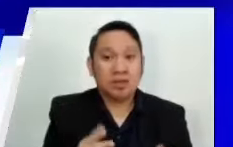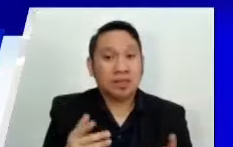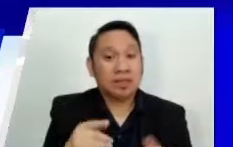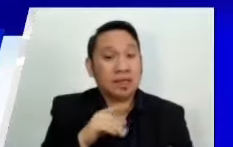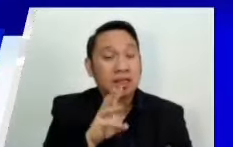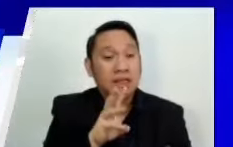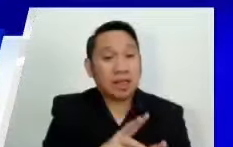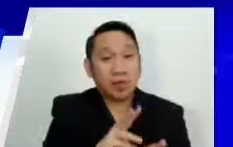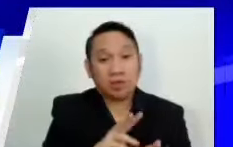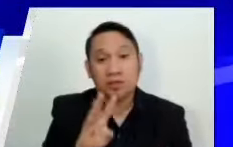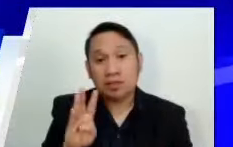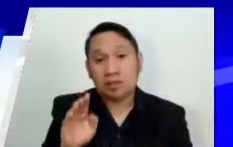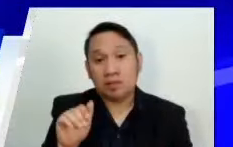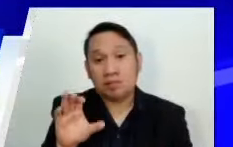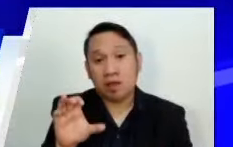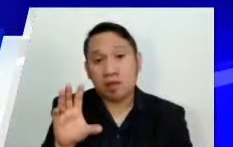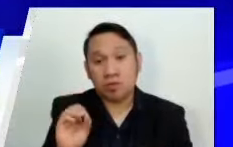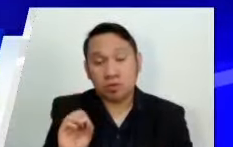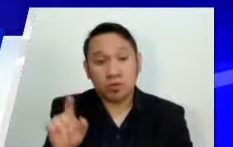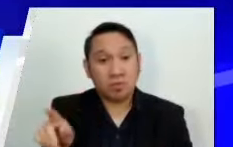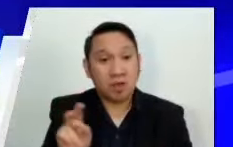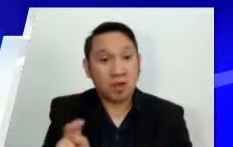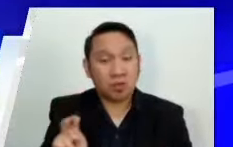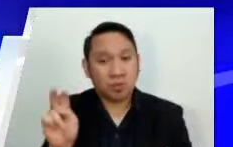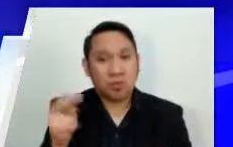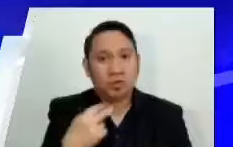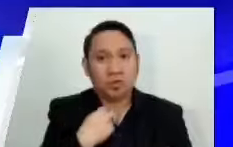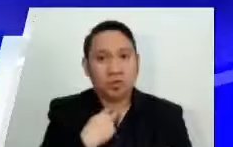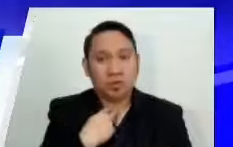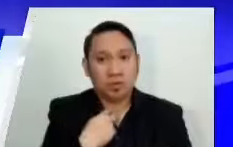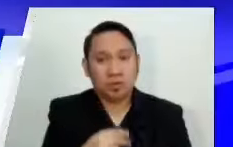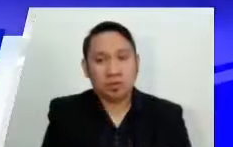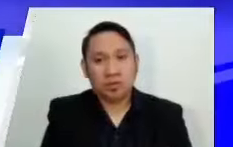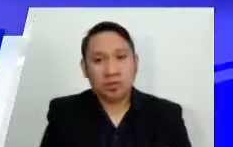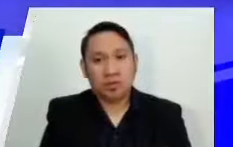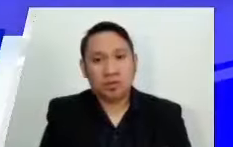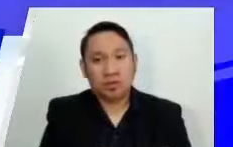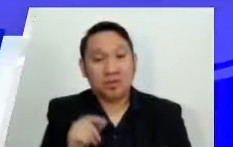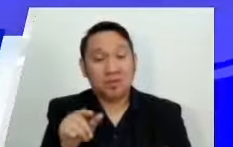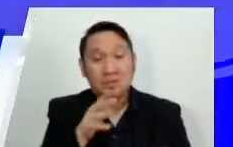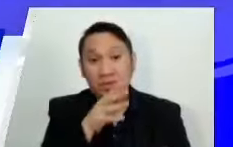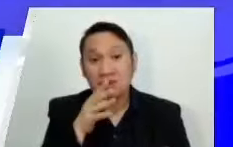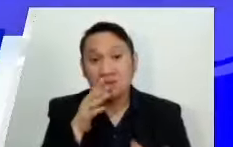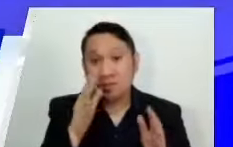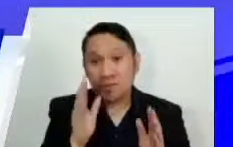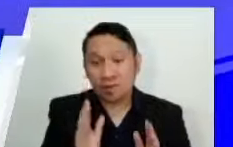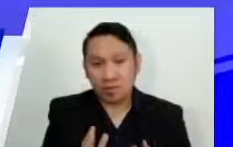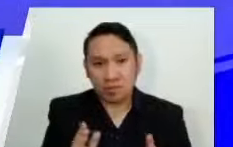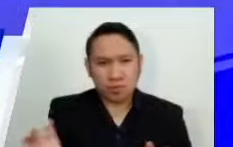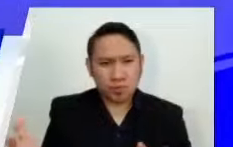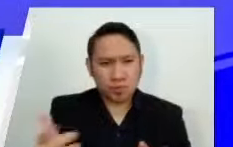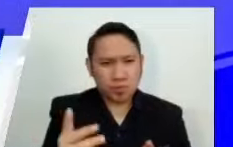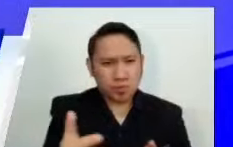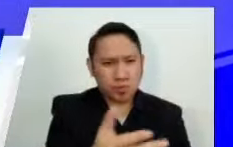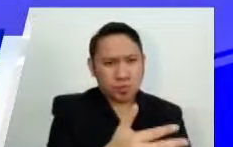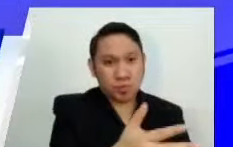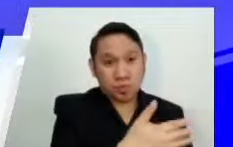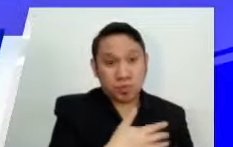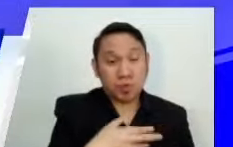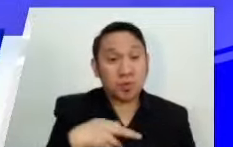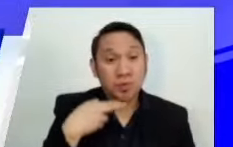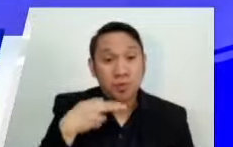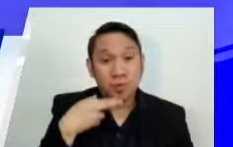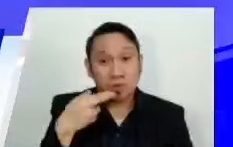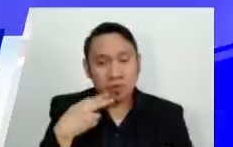74 na turista ang stranded, 2 naman sa Ivana. Ang mga magsasaka roon, inani na ang mga palay para maisalba. Ayon sa